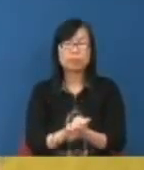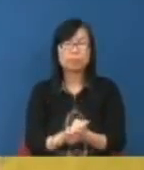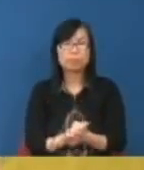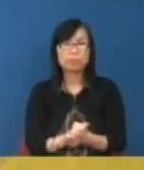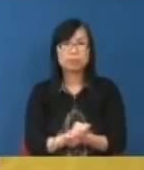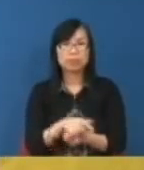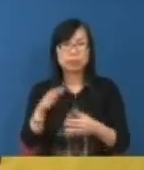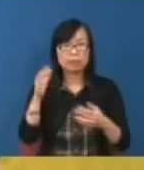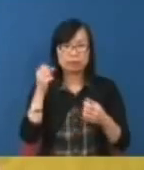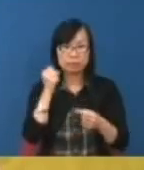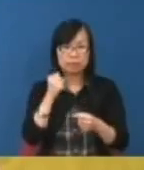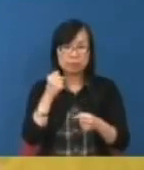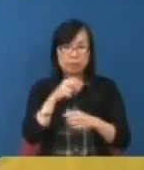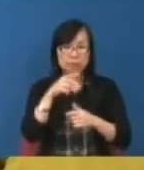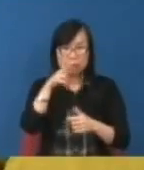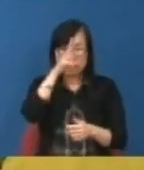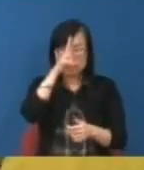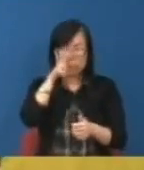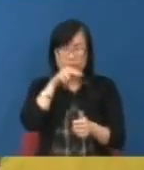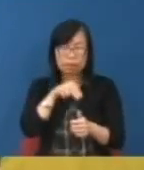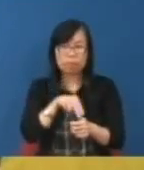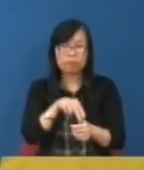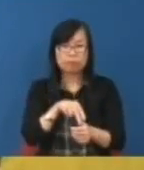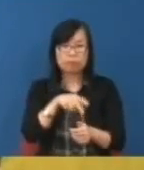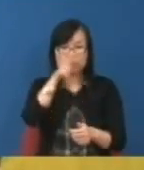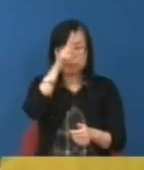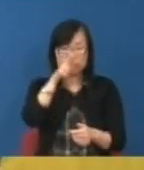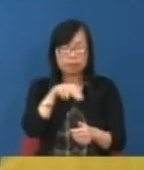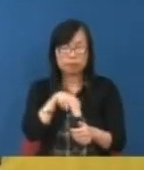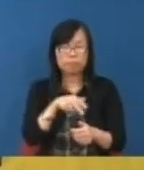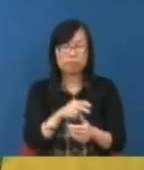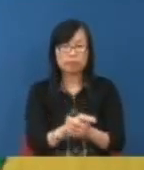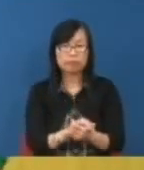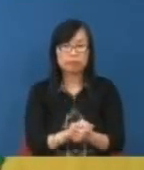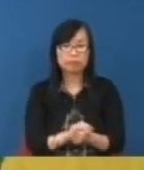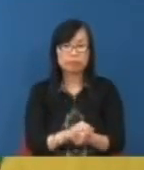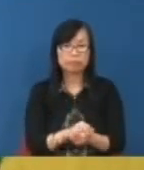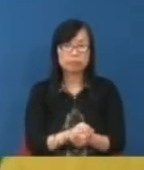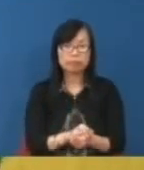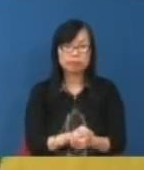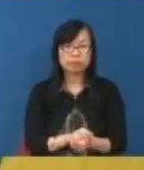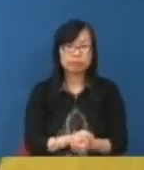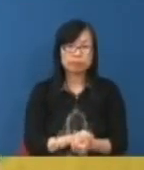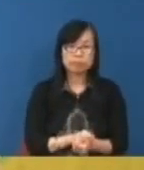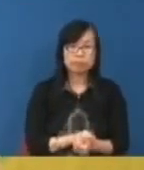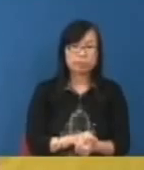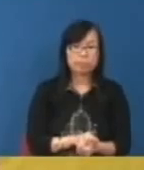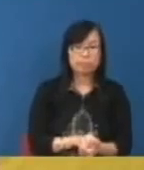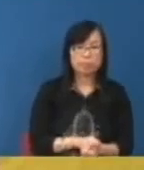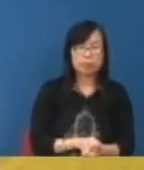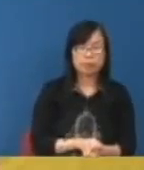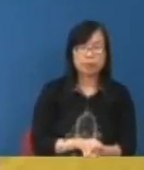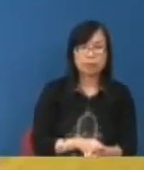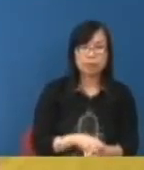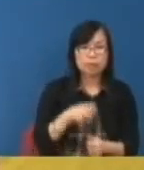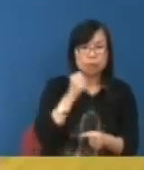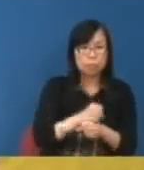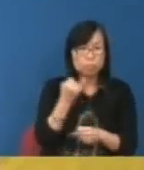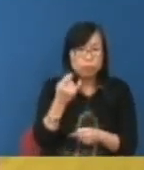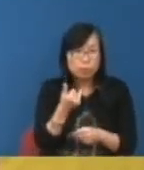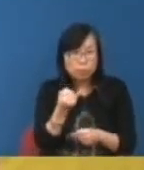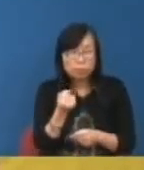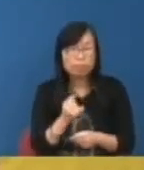度的建立者和制度維繫者之間的、那個就是、效能，或者那個、就是、那個做不做到那個目